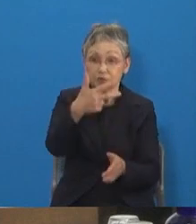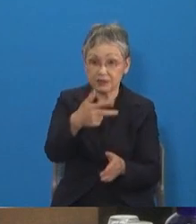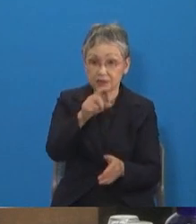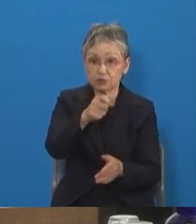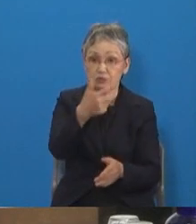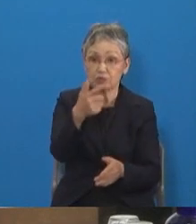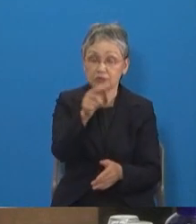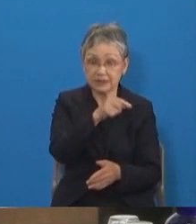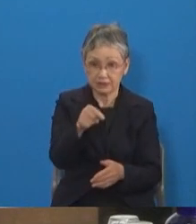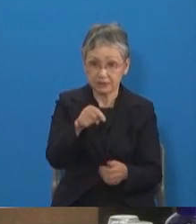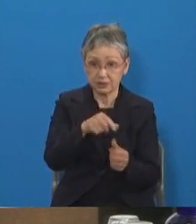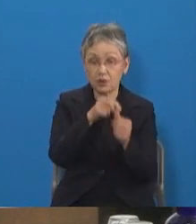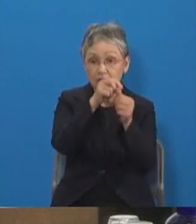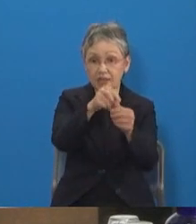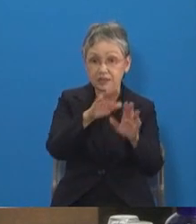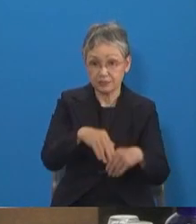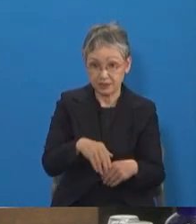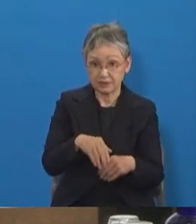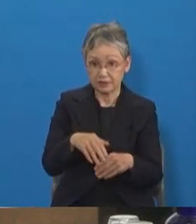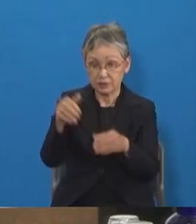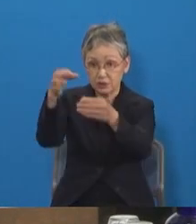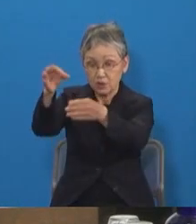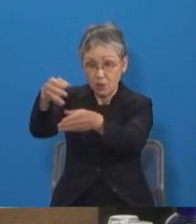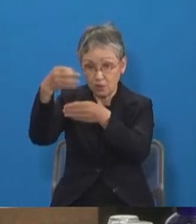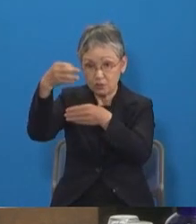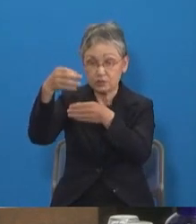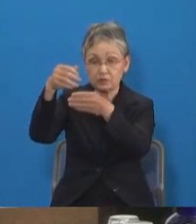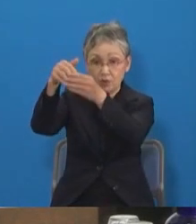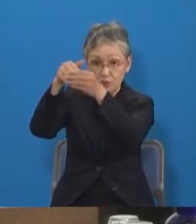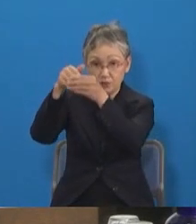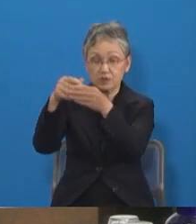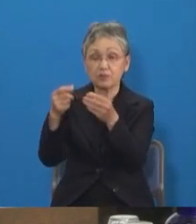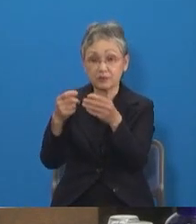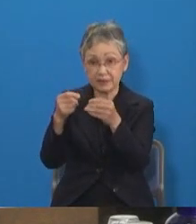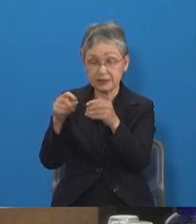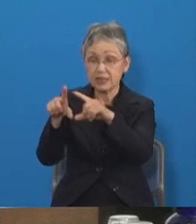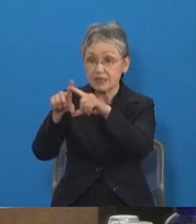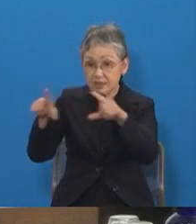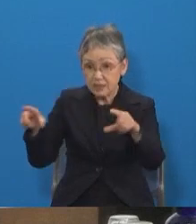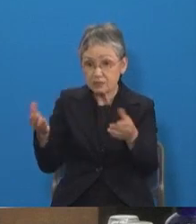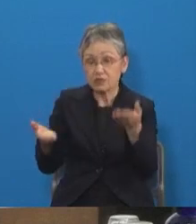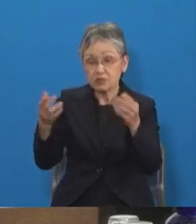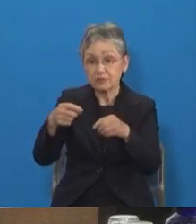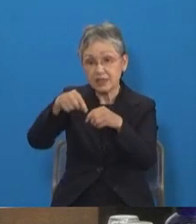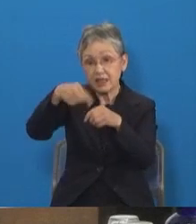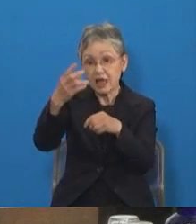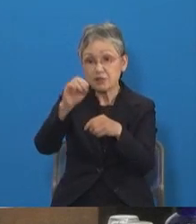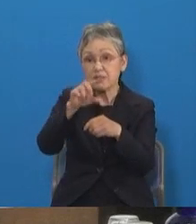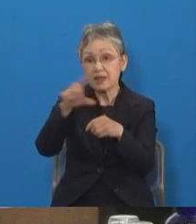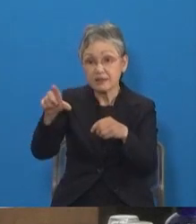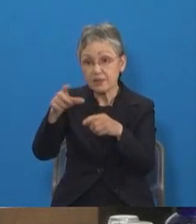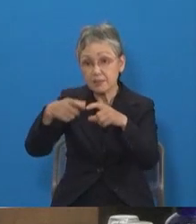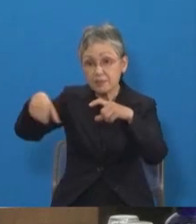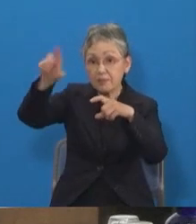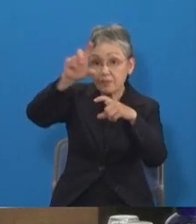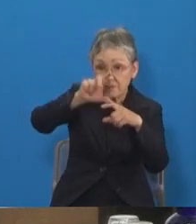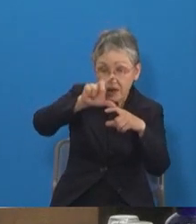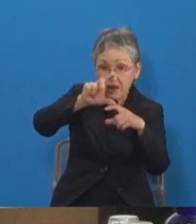ております。さらに給与も全国平均を100万円上回る給与水準を確保しております。